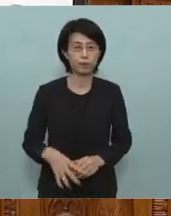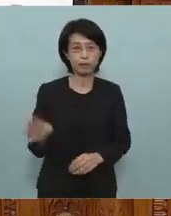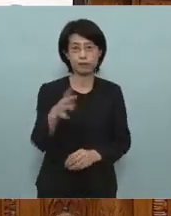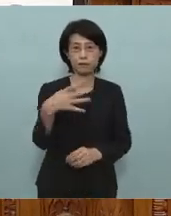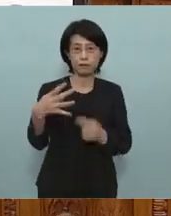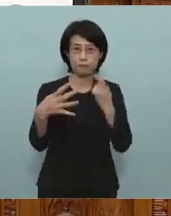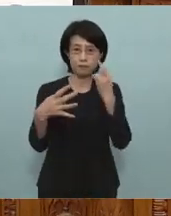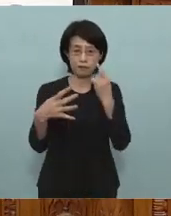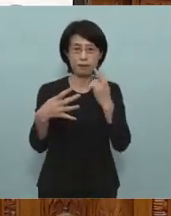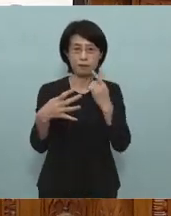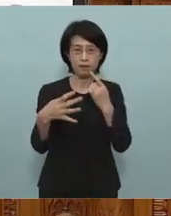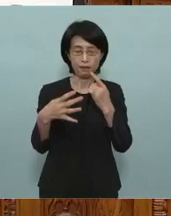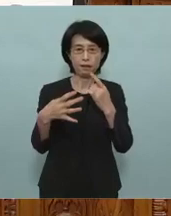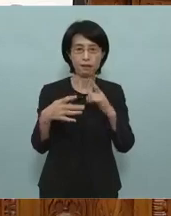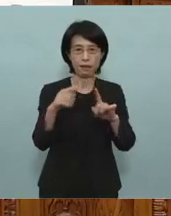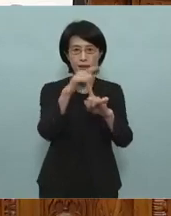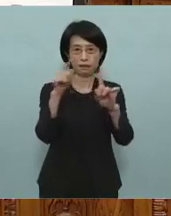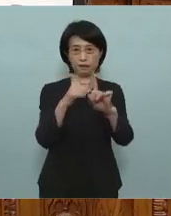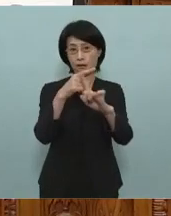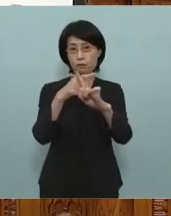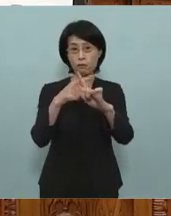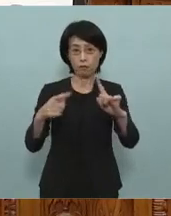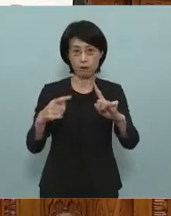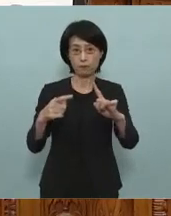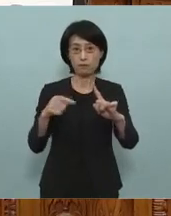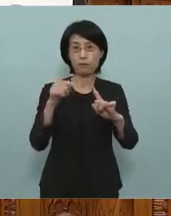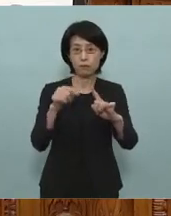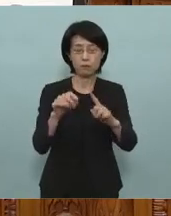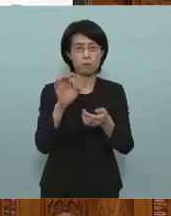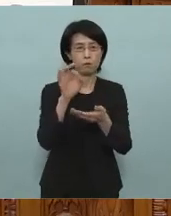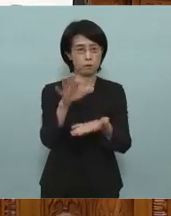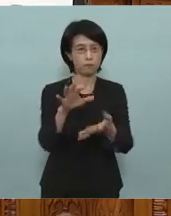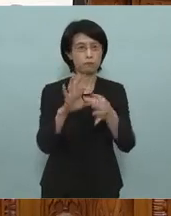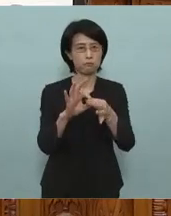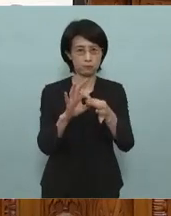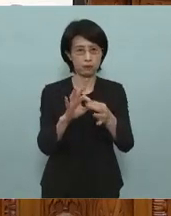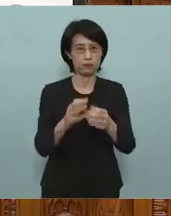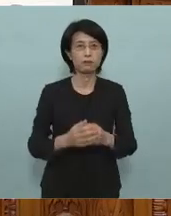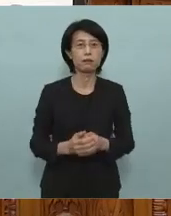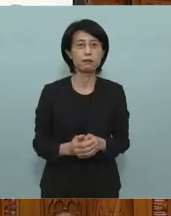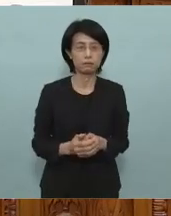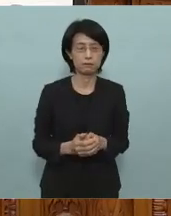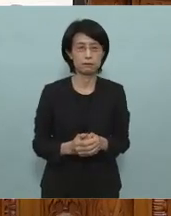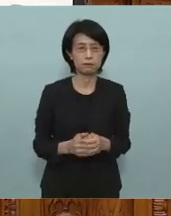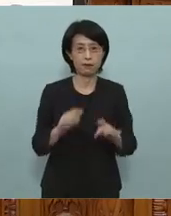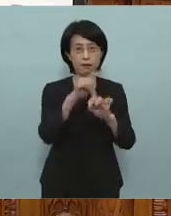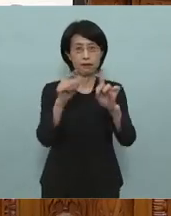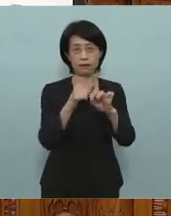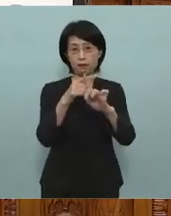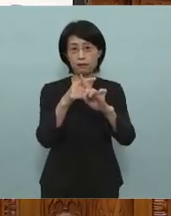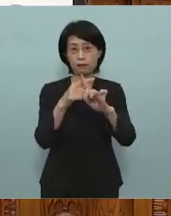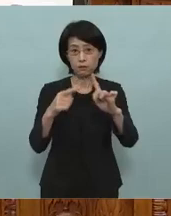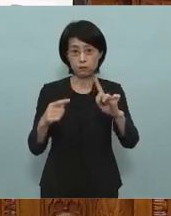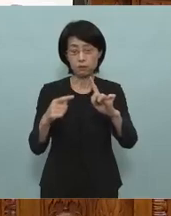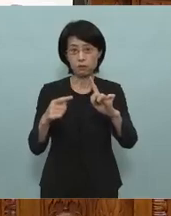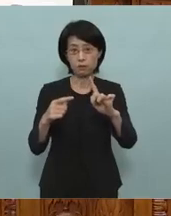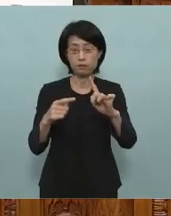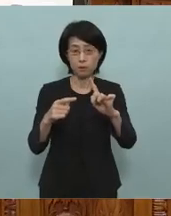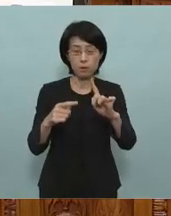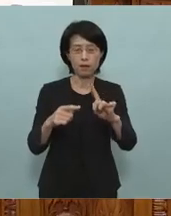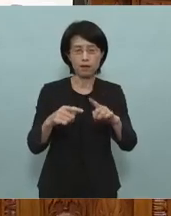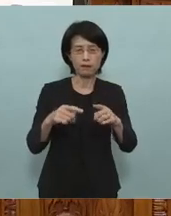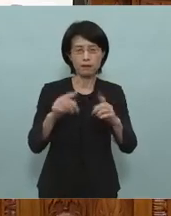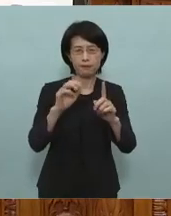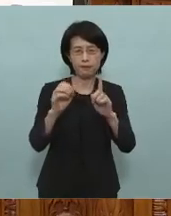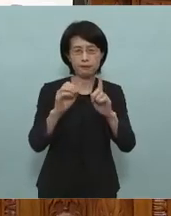第4にデジタルトランスフォーメーションDXへの投資ですデジタル田園都市国家構想の